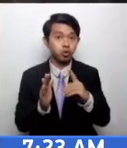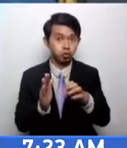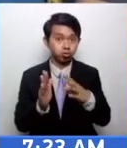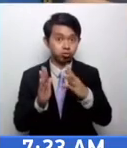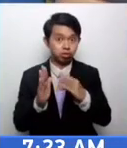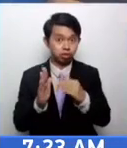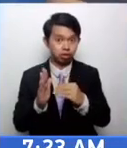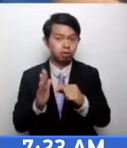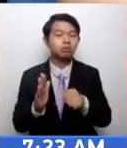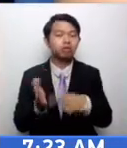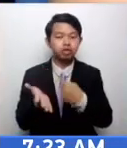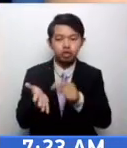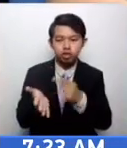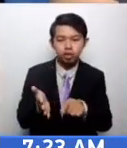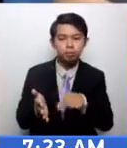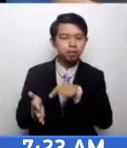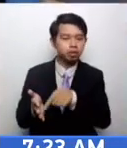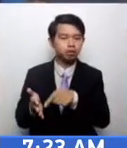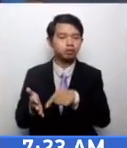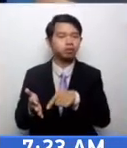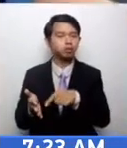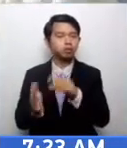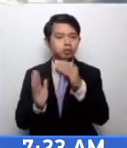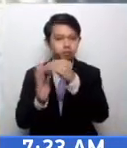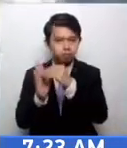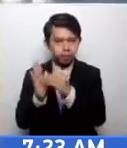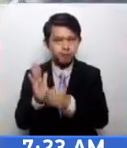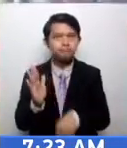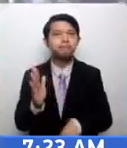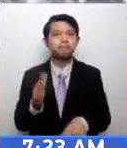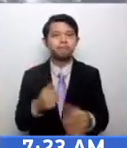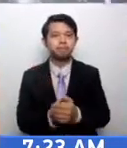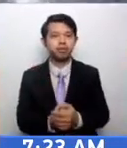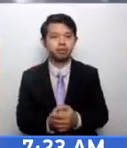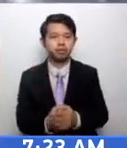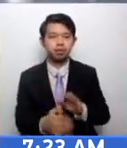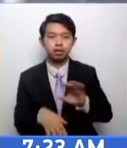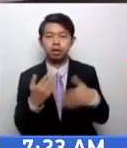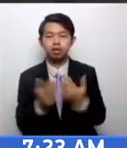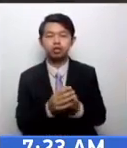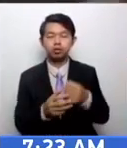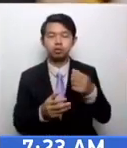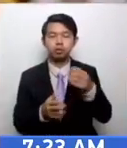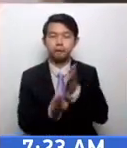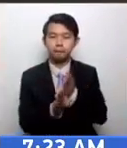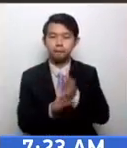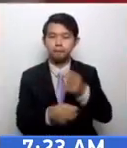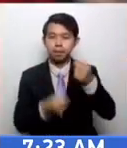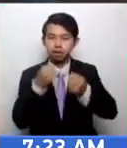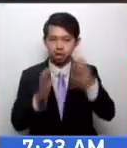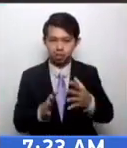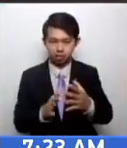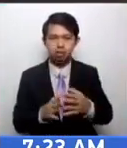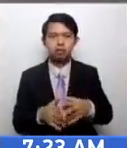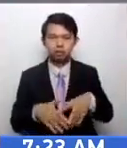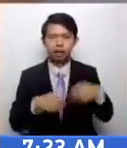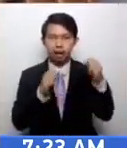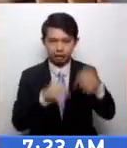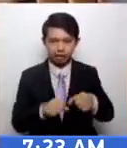empleyado. Pabor din ang mga bus driver sa bagong sistema, pero sana raw ay mapabilis ang proseso para hindi naiipon ang mga